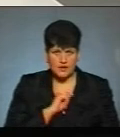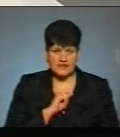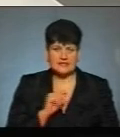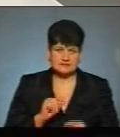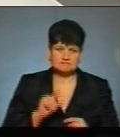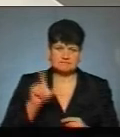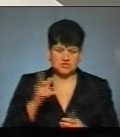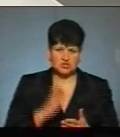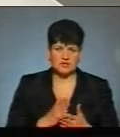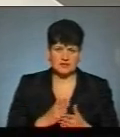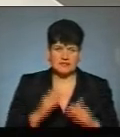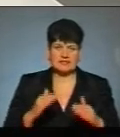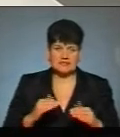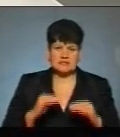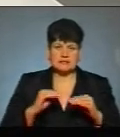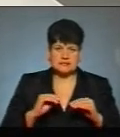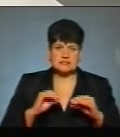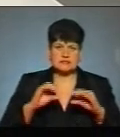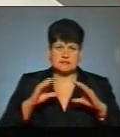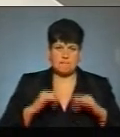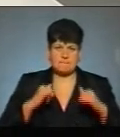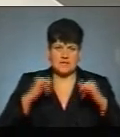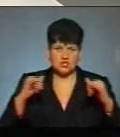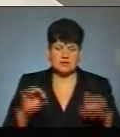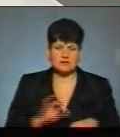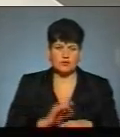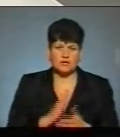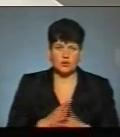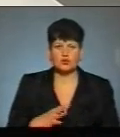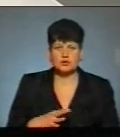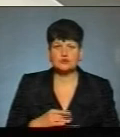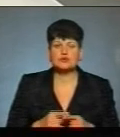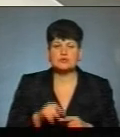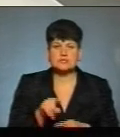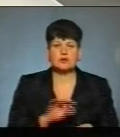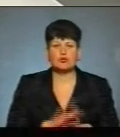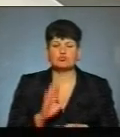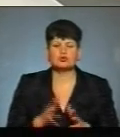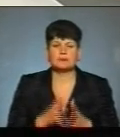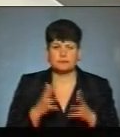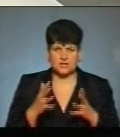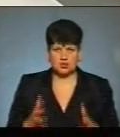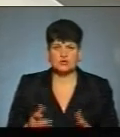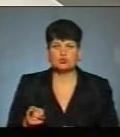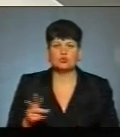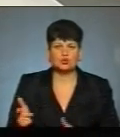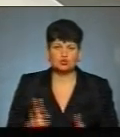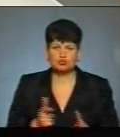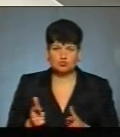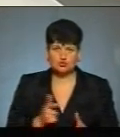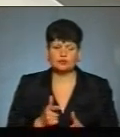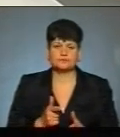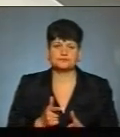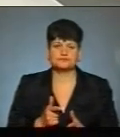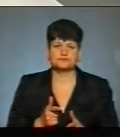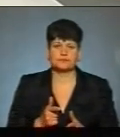є, тенденція до збільшення захворюваності є, і очікуємо, що цих хворих дійсно буде більше. Тому готуємося, тому вживаємо